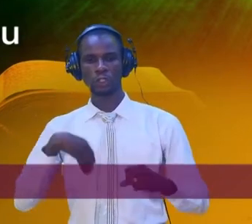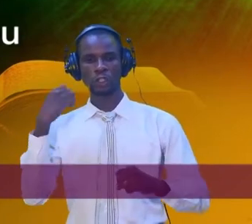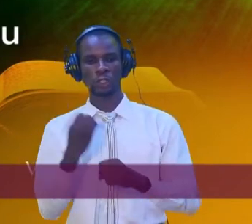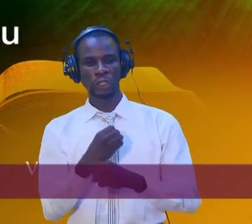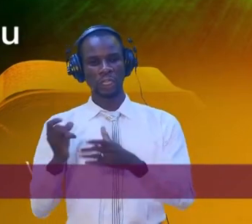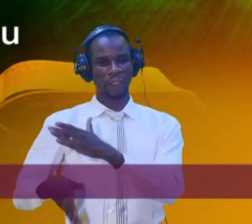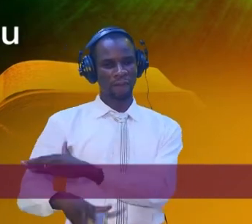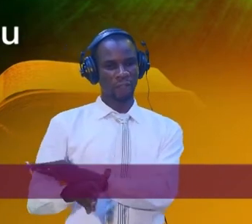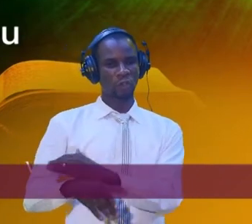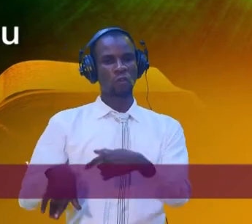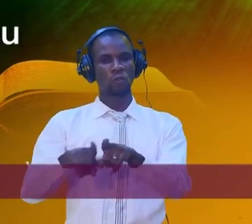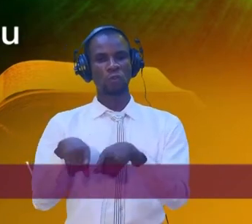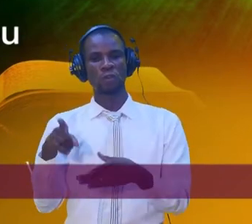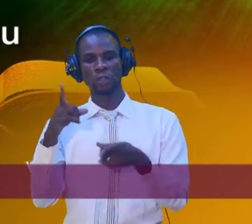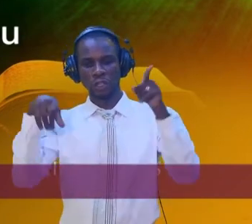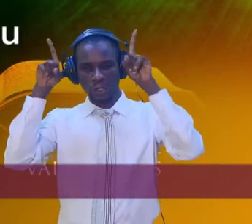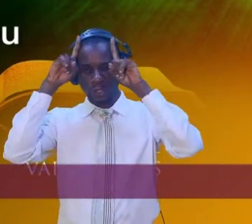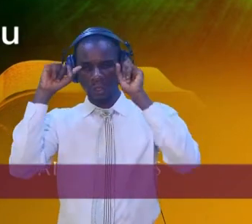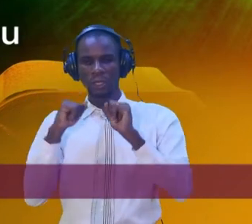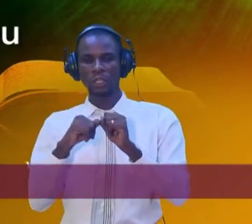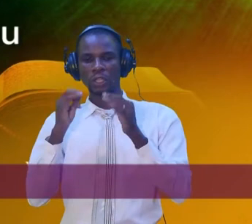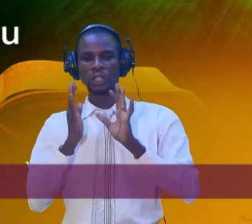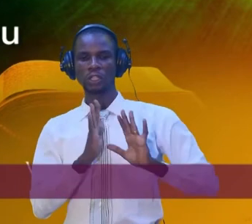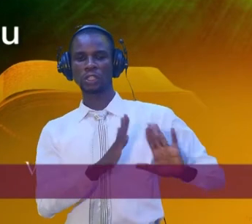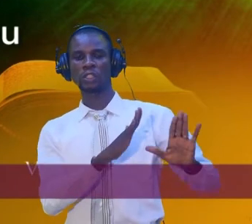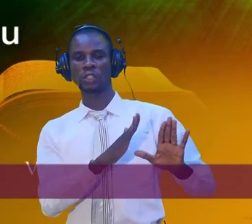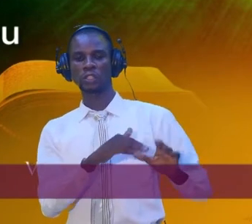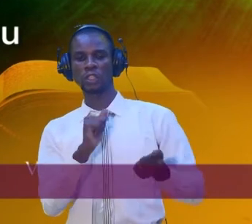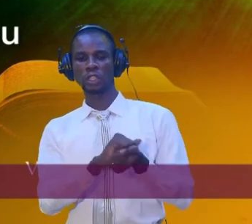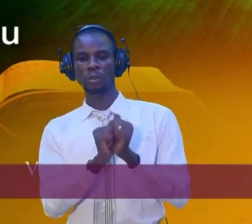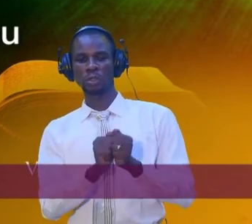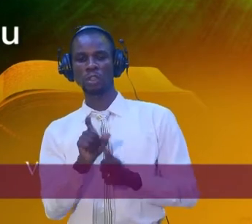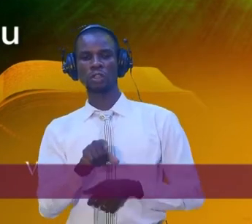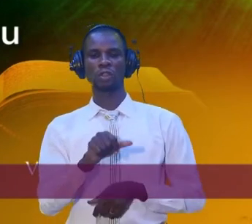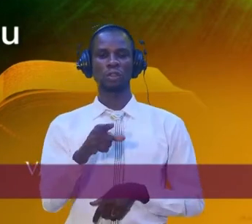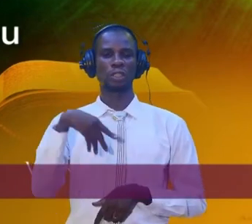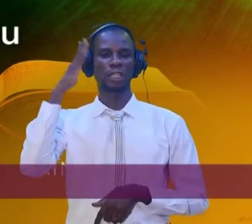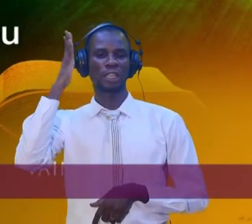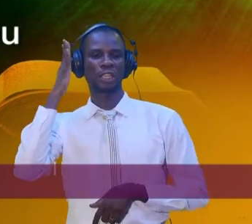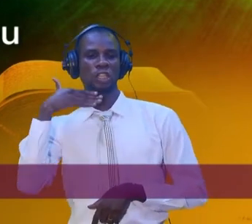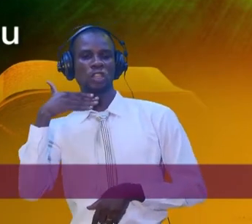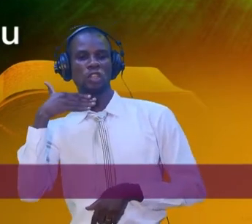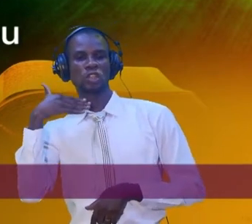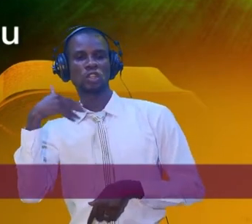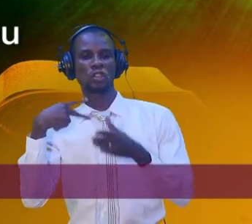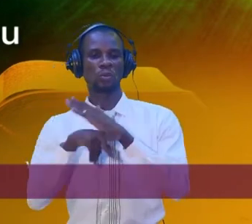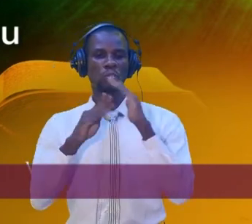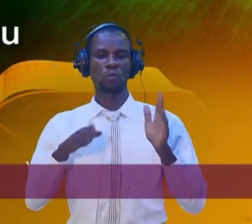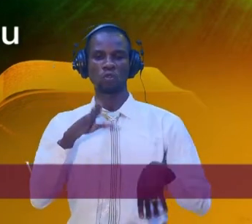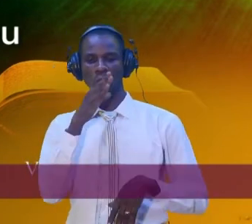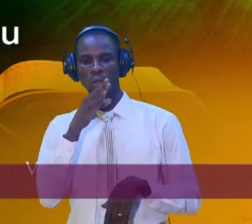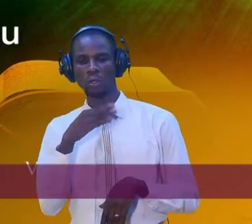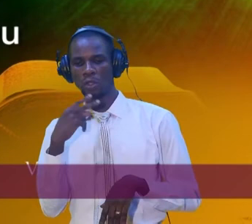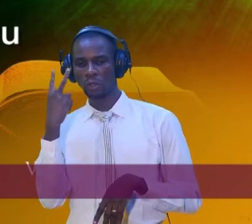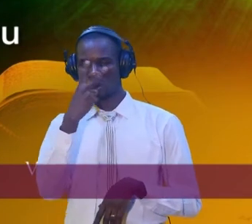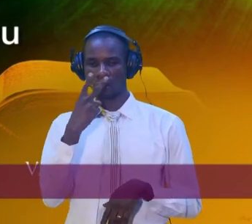mtu atazamaye nyakati mbaya, wala mwenye kubashiri, wala musihiri,